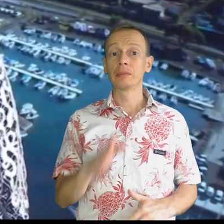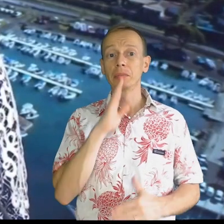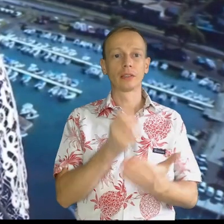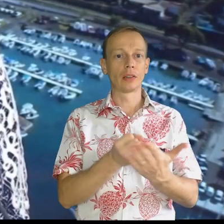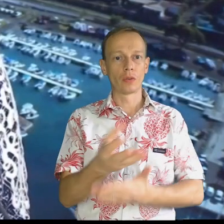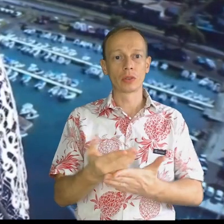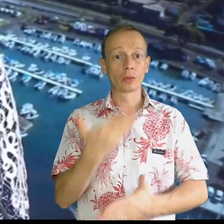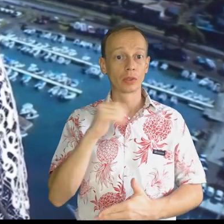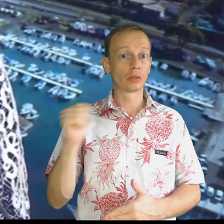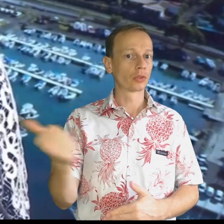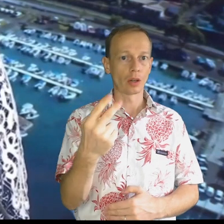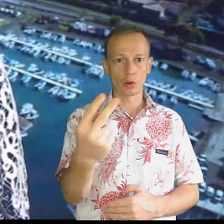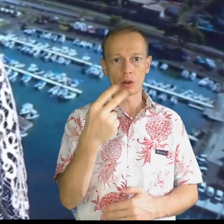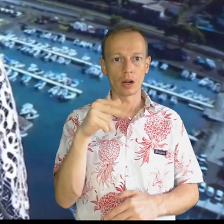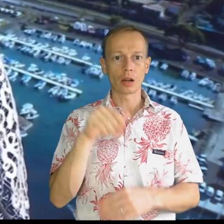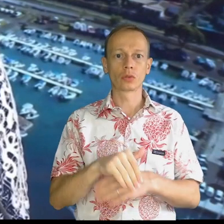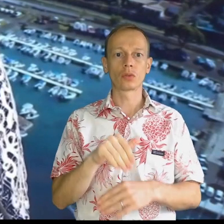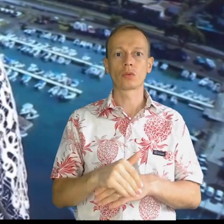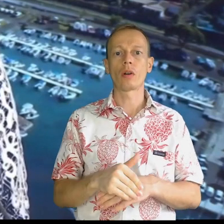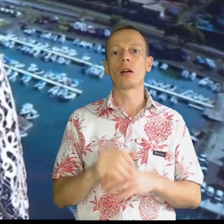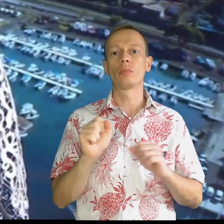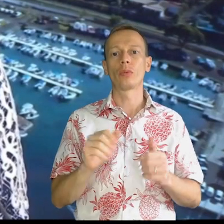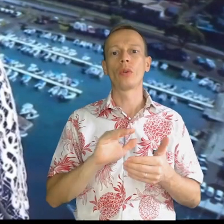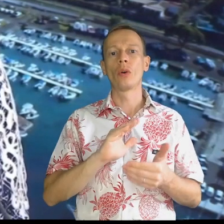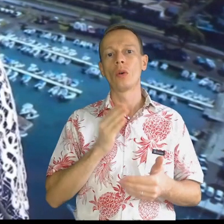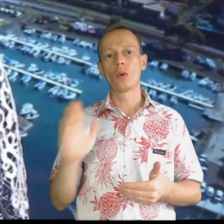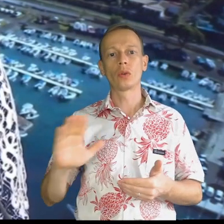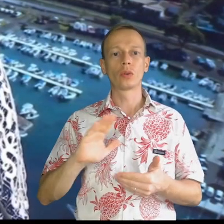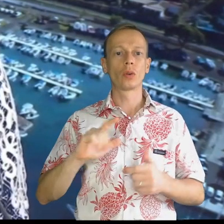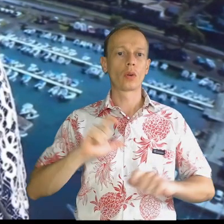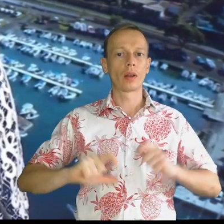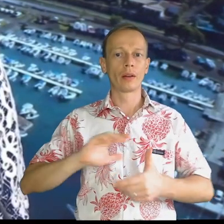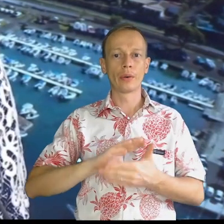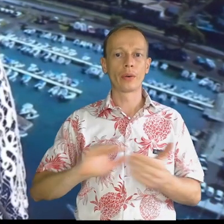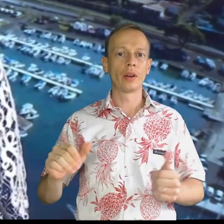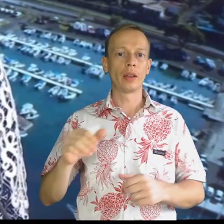Voilà, c'est la fin de votre journal. Merci beaucoup de l'avoir suivi. Ce soir, vous aurez le plaisir